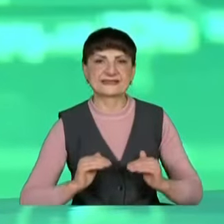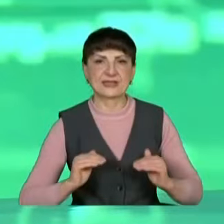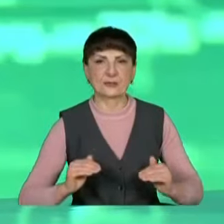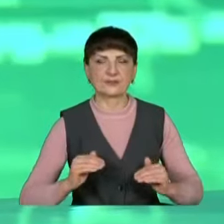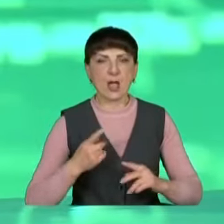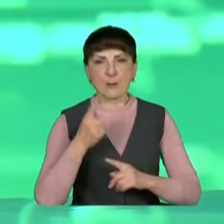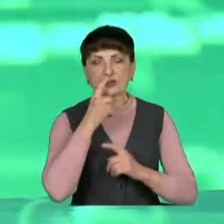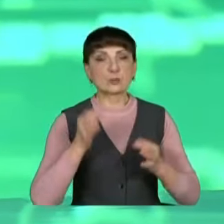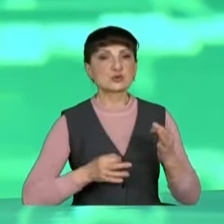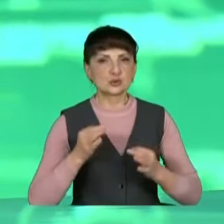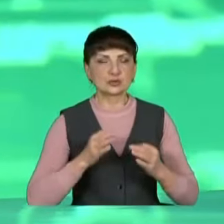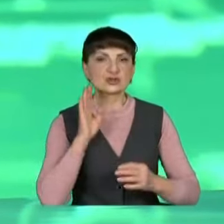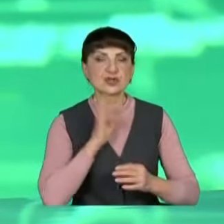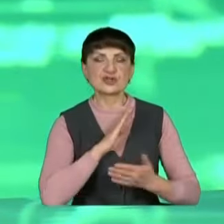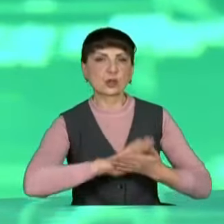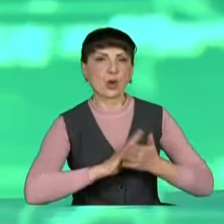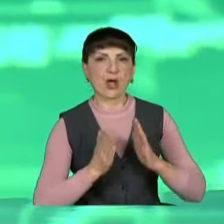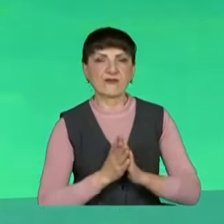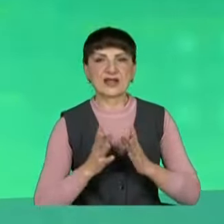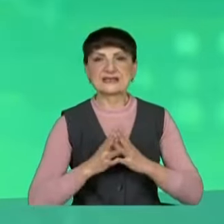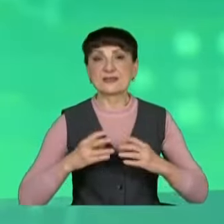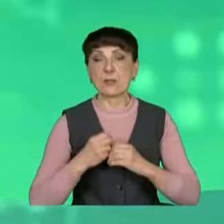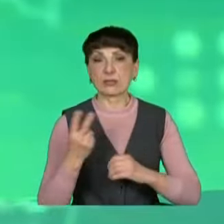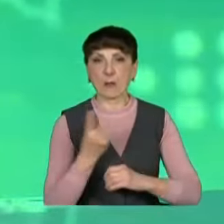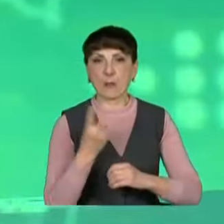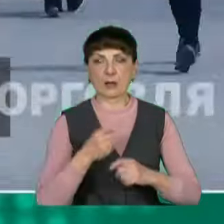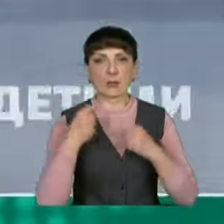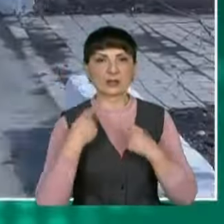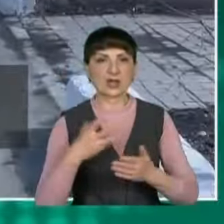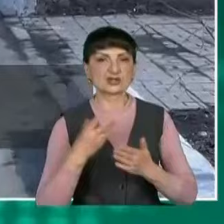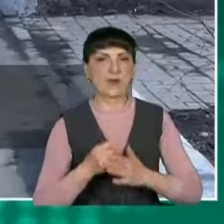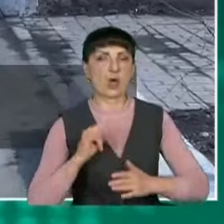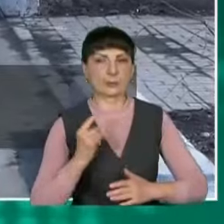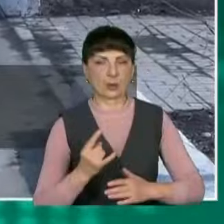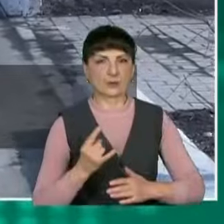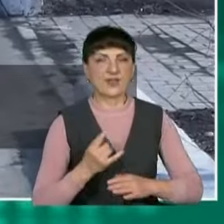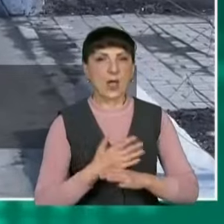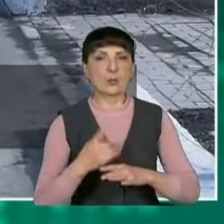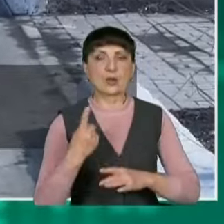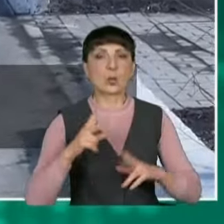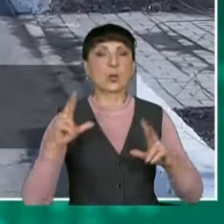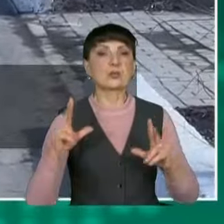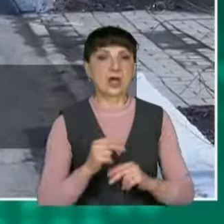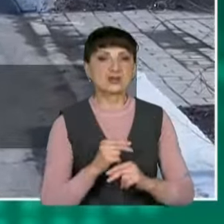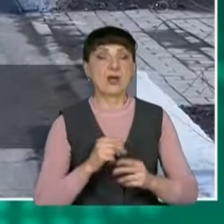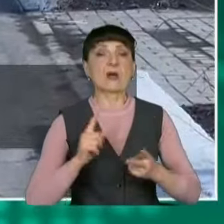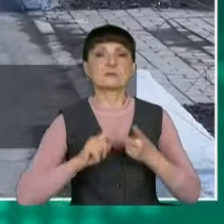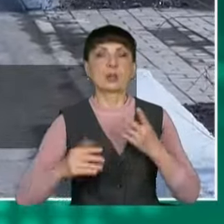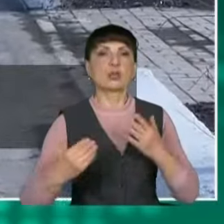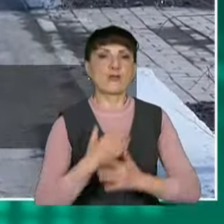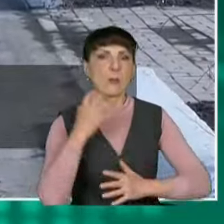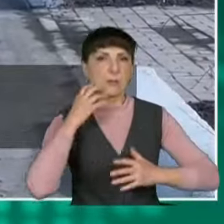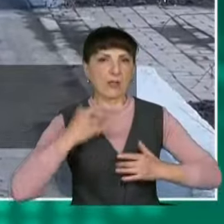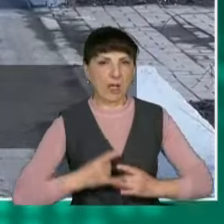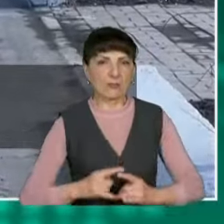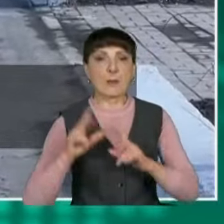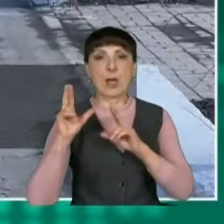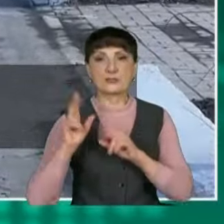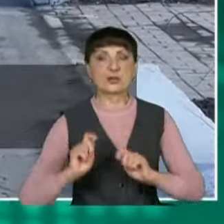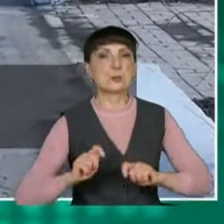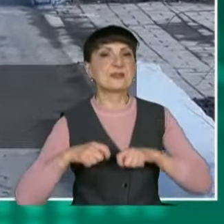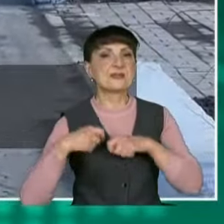данным суда, женщина вступила в сговор с семейной парой о продаже своего ребенка. После одной удачной сделки она вновь забеременела и пообещала